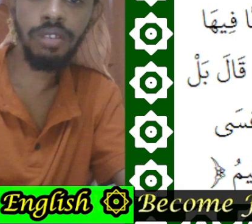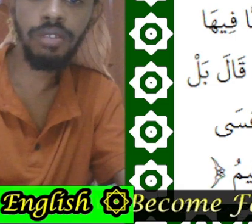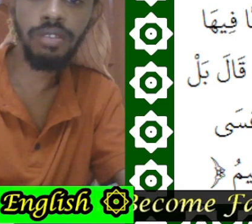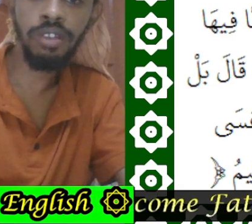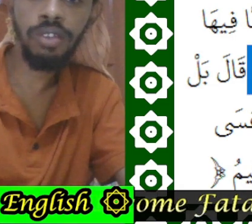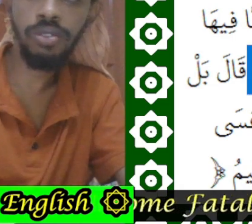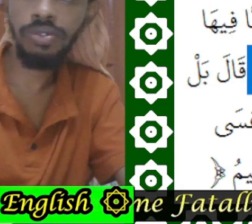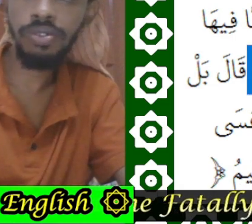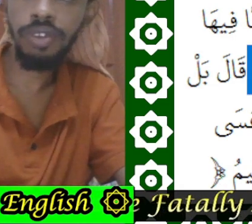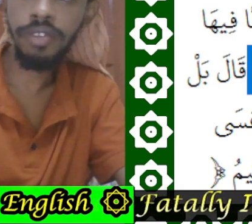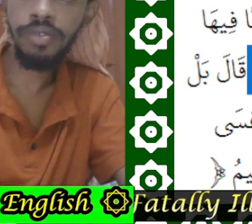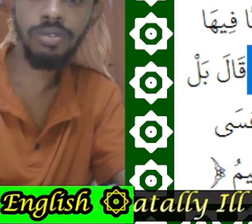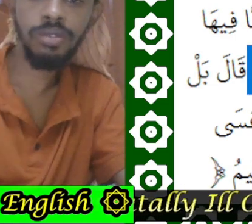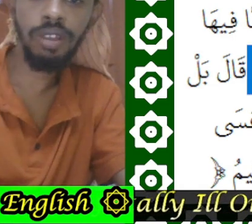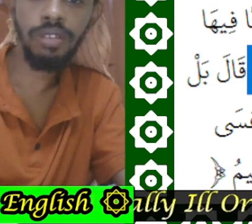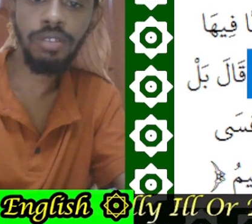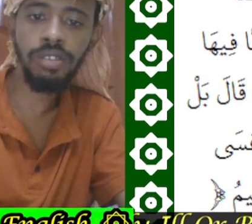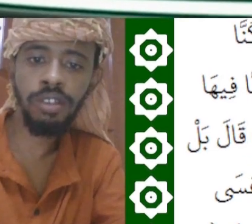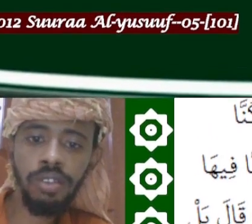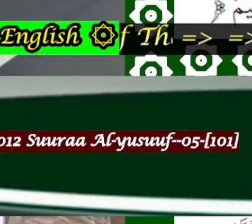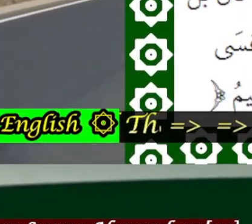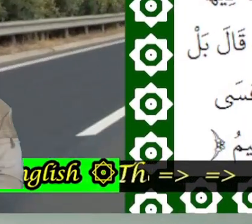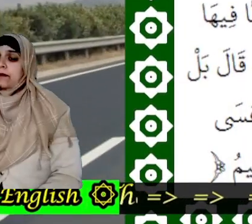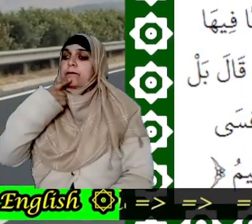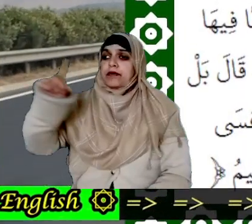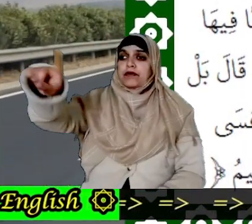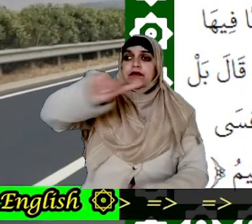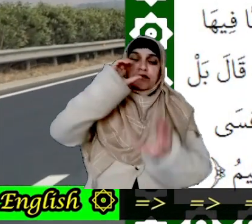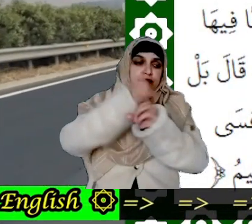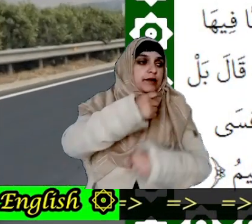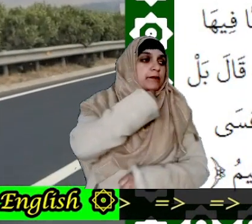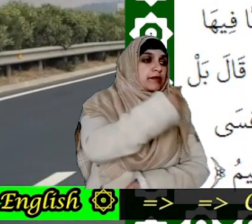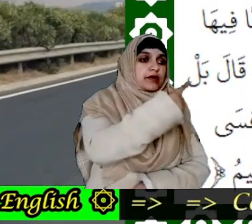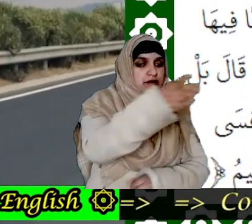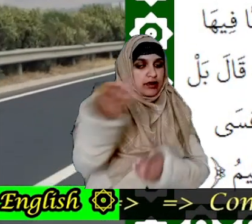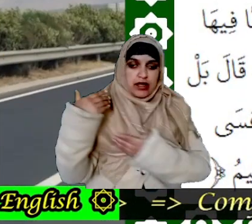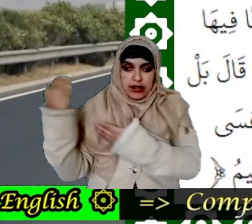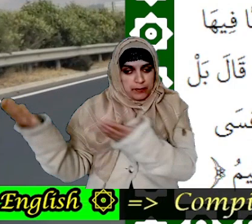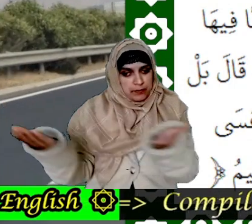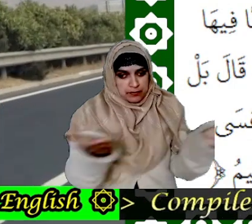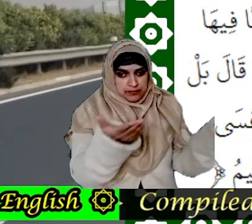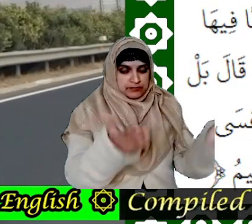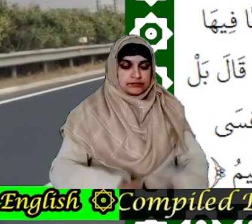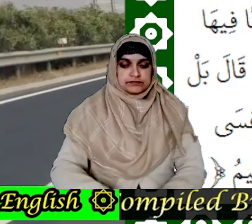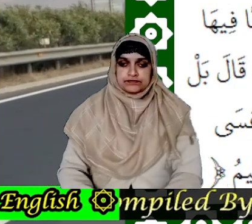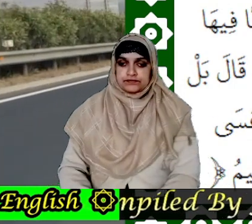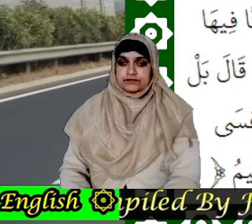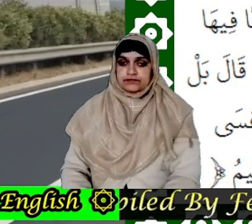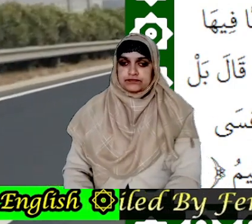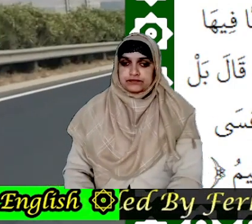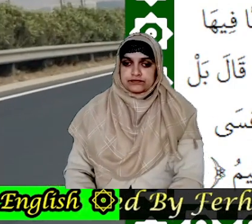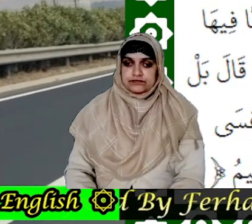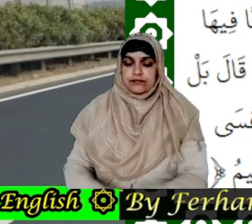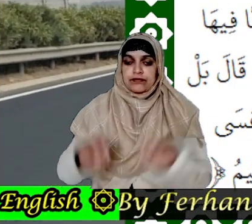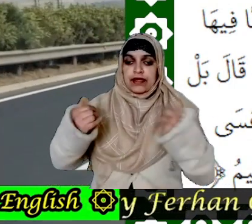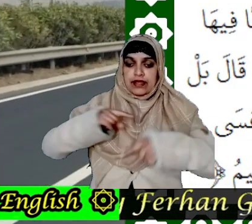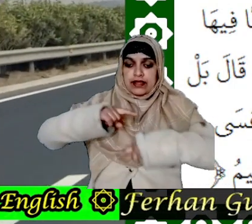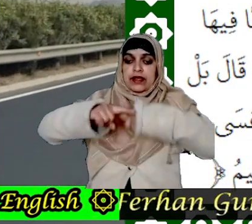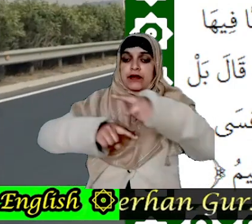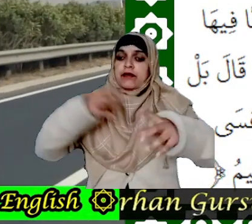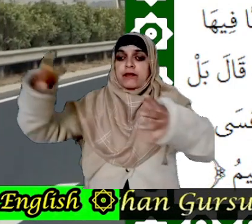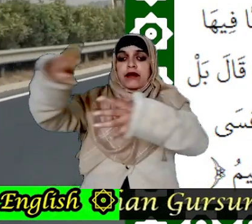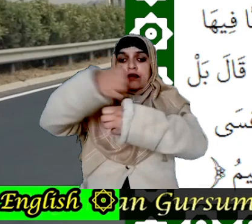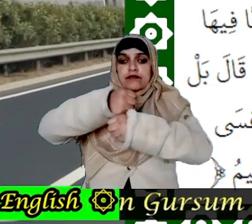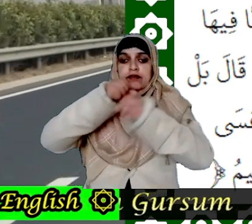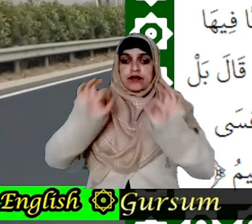لا مجاز في القرآن جانين إيخا غندا غافتشون نتاتي ورّا غندا بانها. والعيران أماس